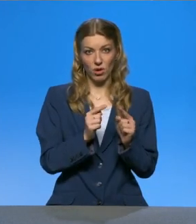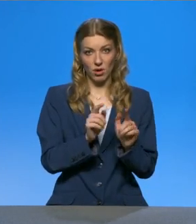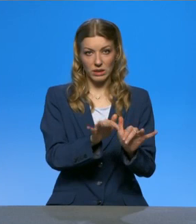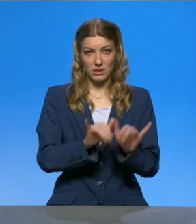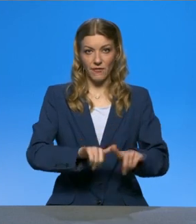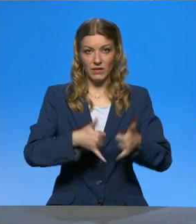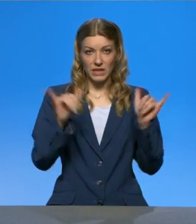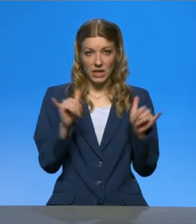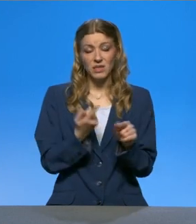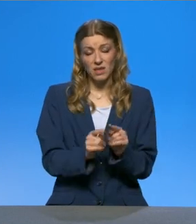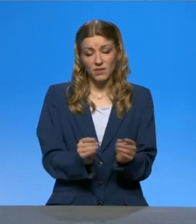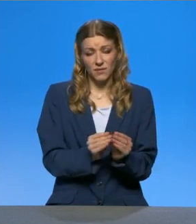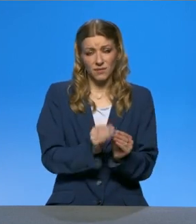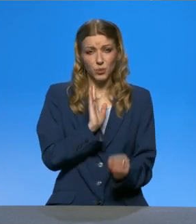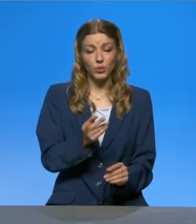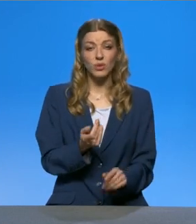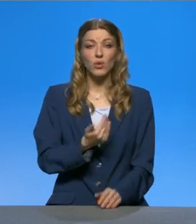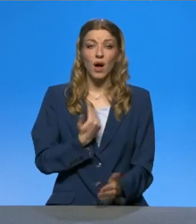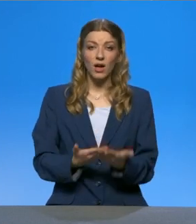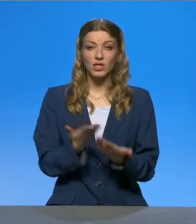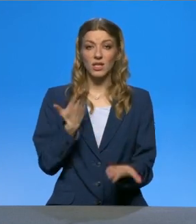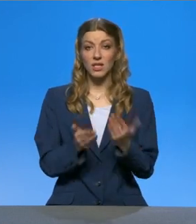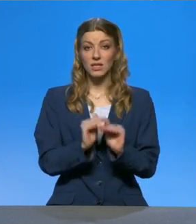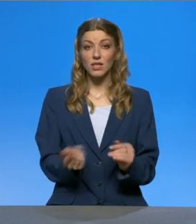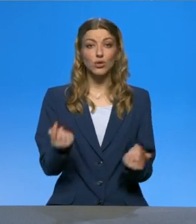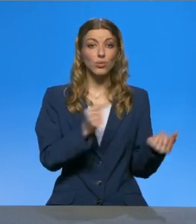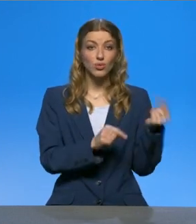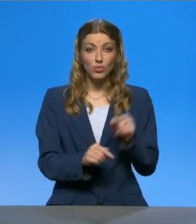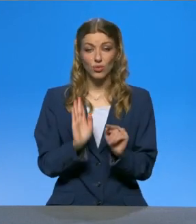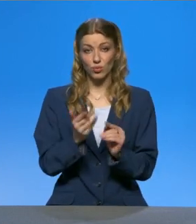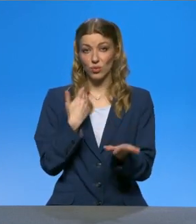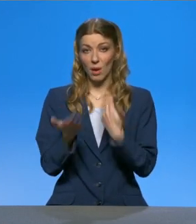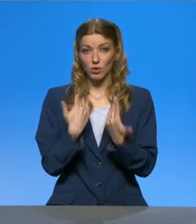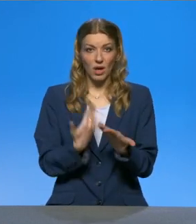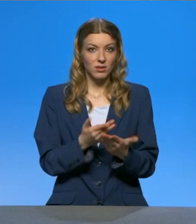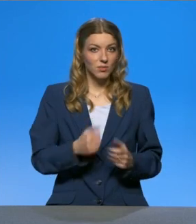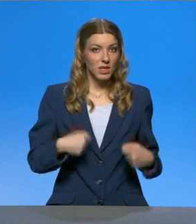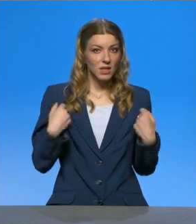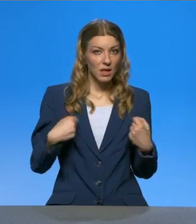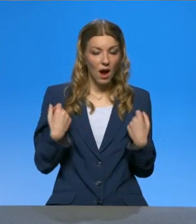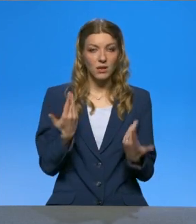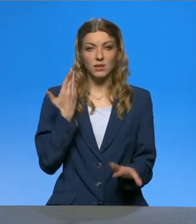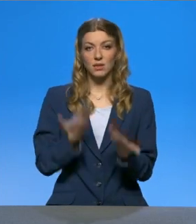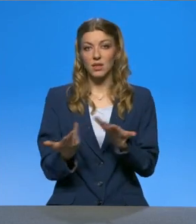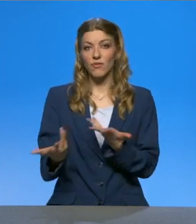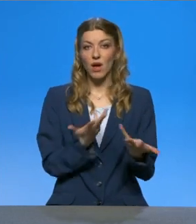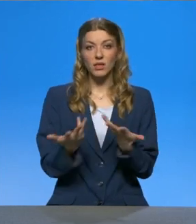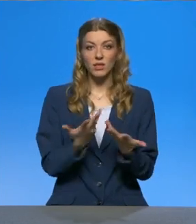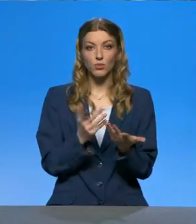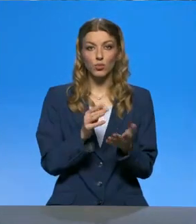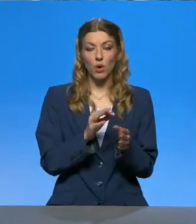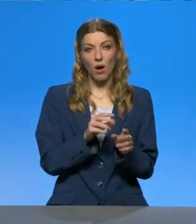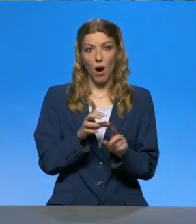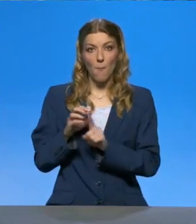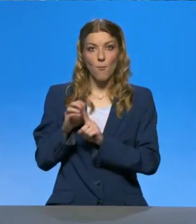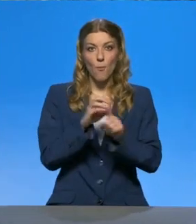что если дети будут чаще общаться между собой на уроках или на каких-нибудь походах, там